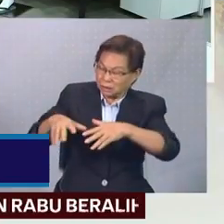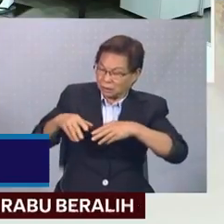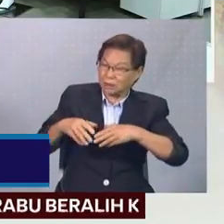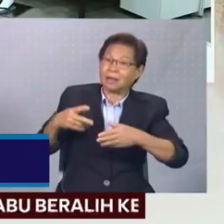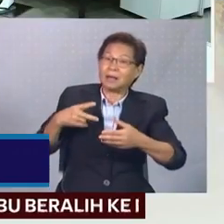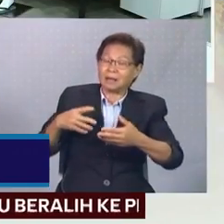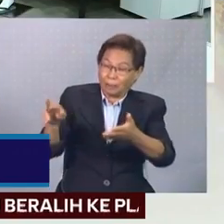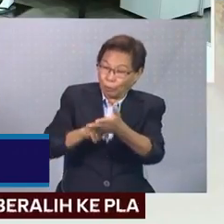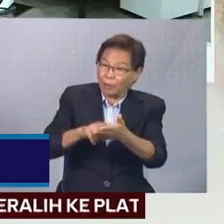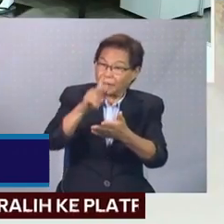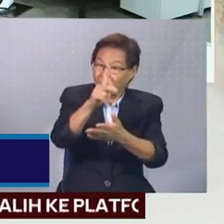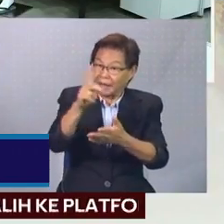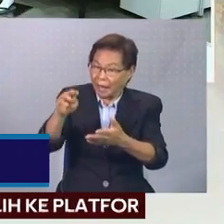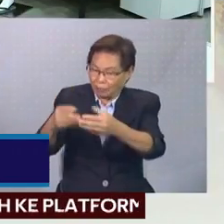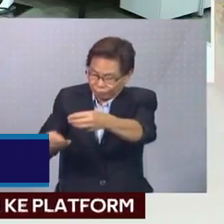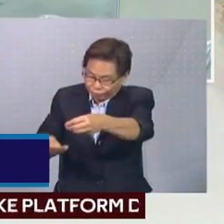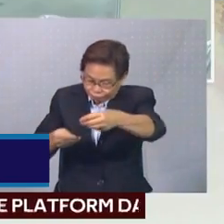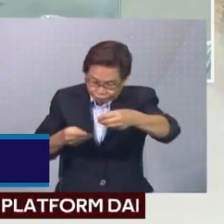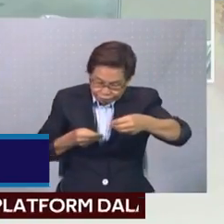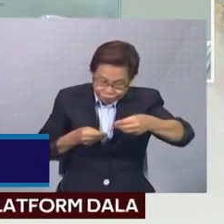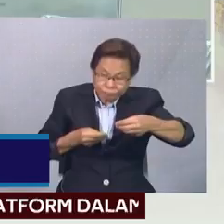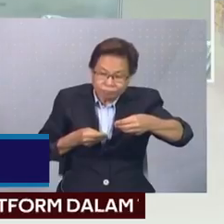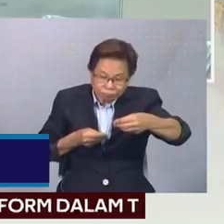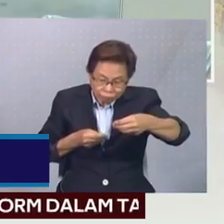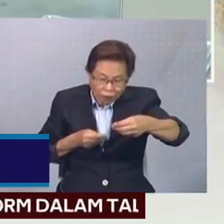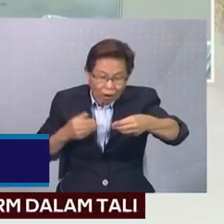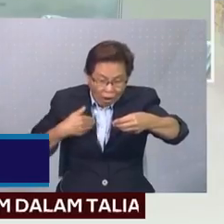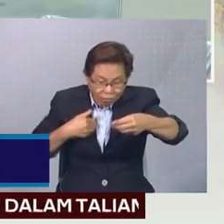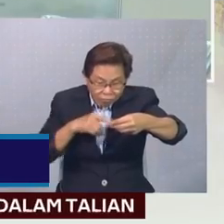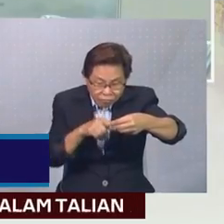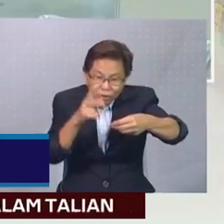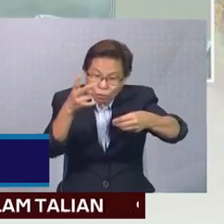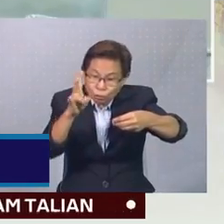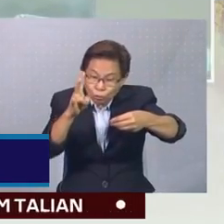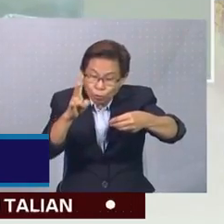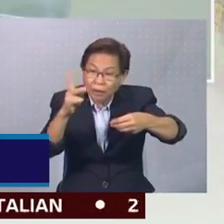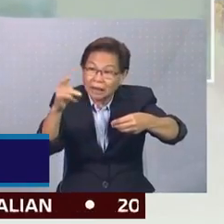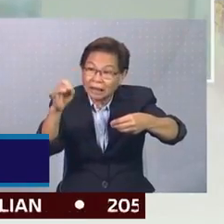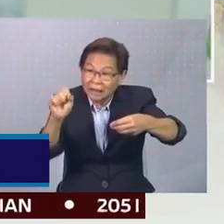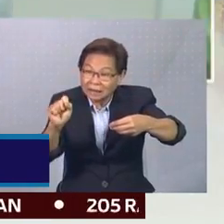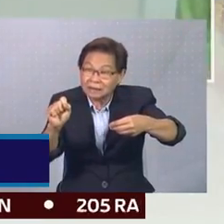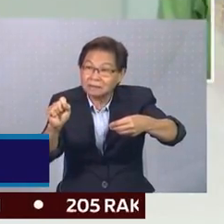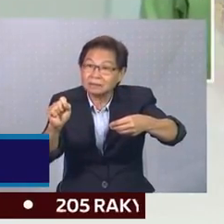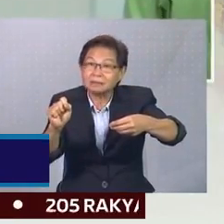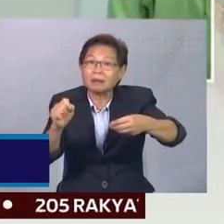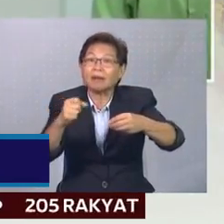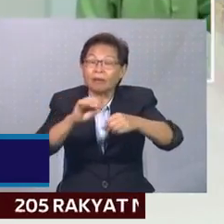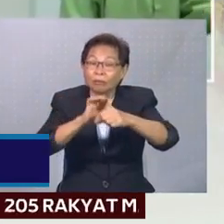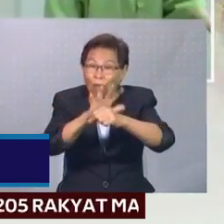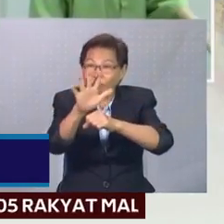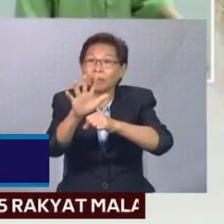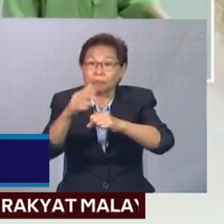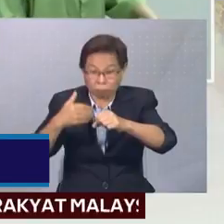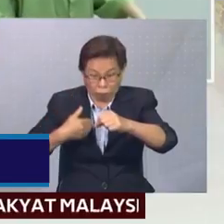pada Kementerian Kesehatan kita dapati terdapat 17qs positif